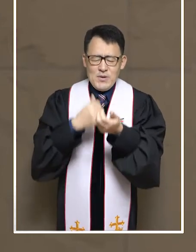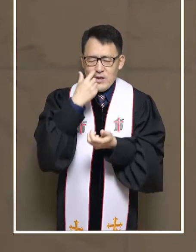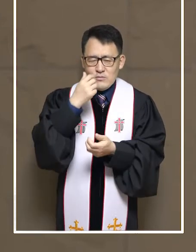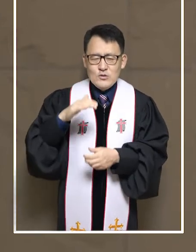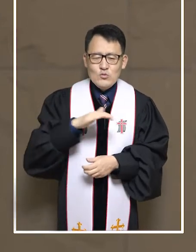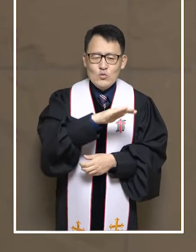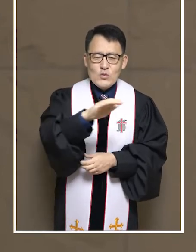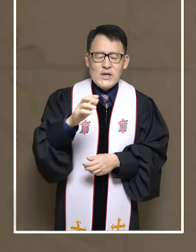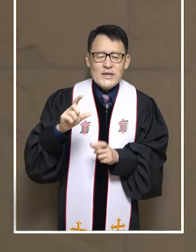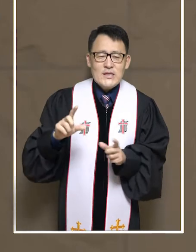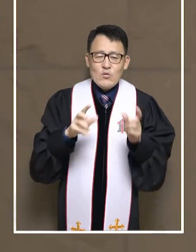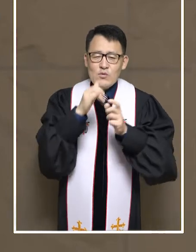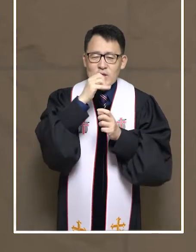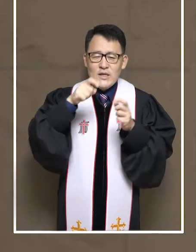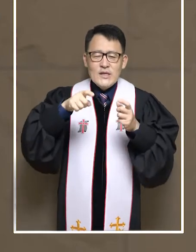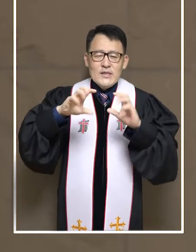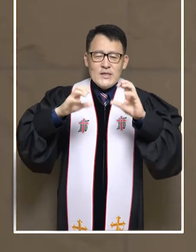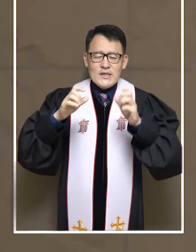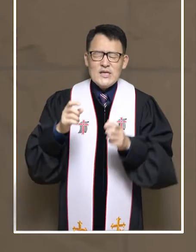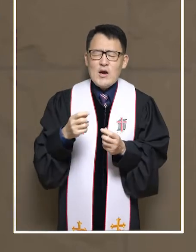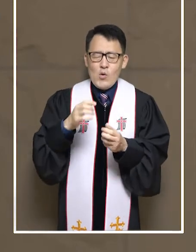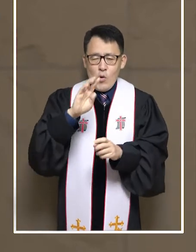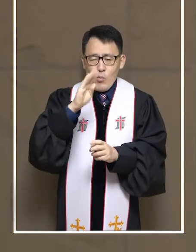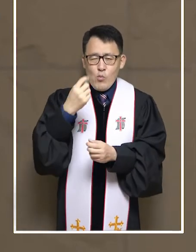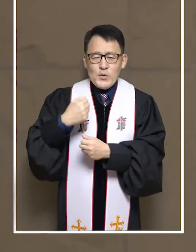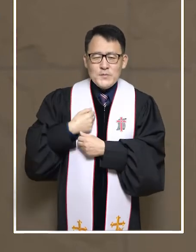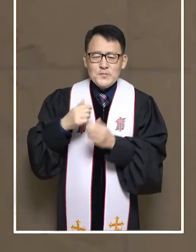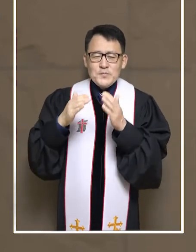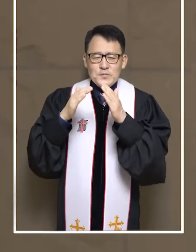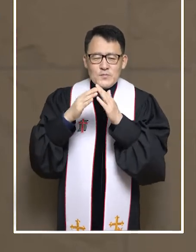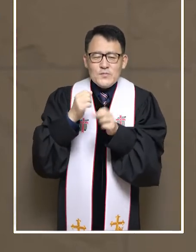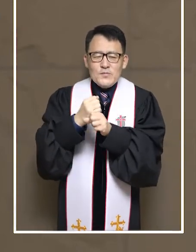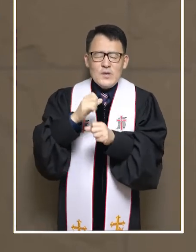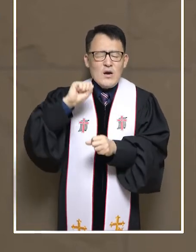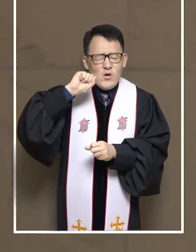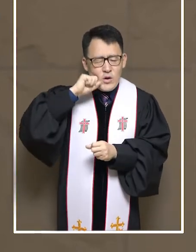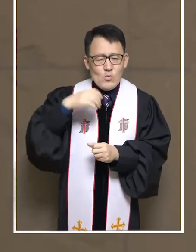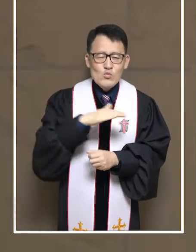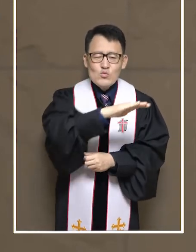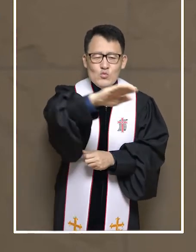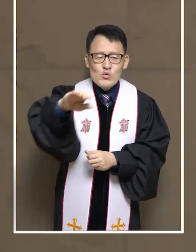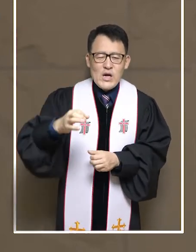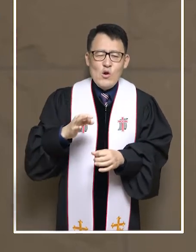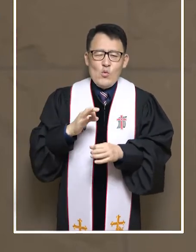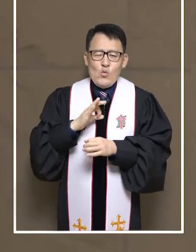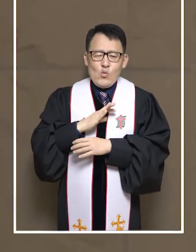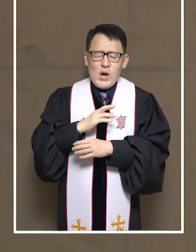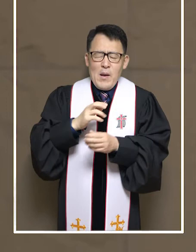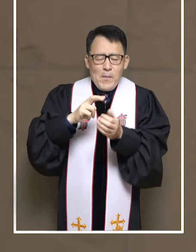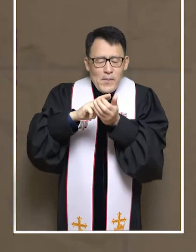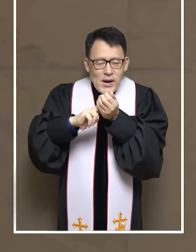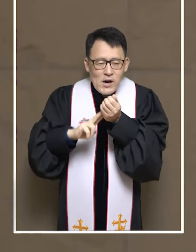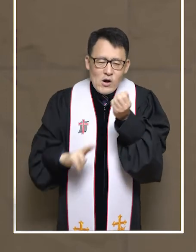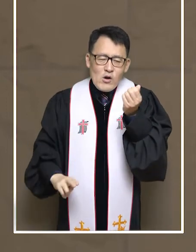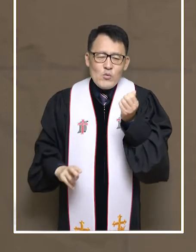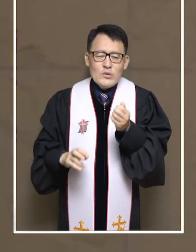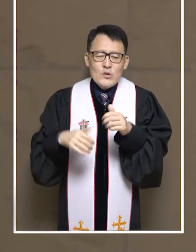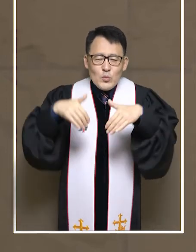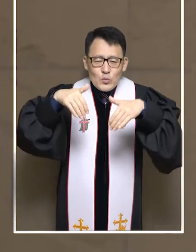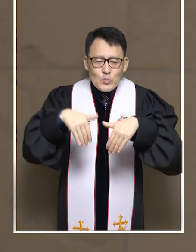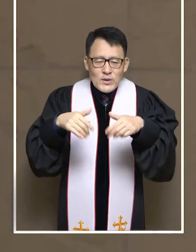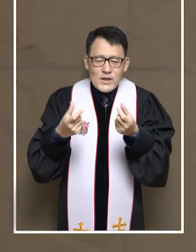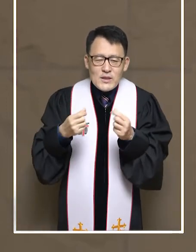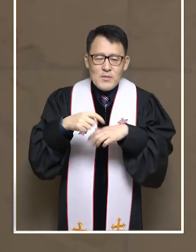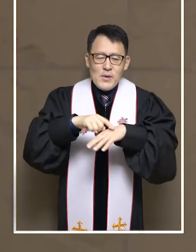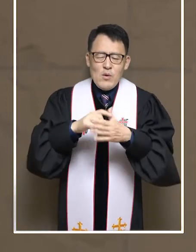하나님 아버지, 우리가 살고 있는 이 세상 자체가 보디발의 집과 같습니다. 저희는 그 안에서 팔려온